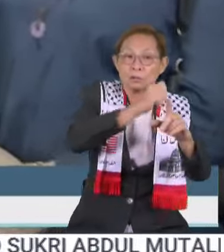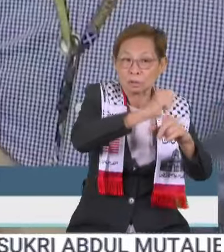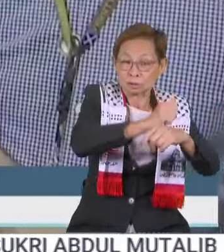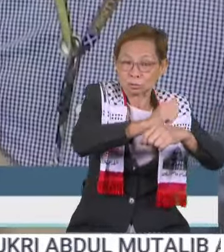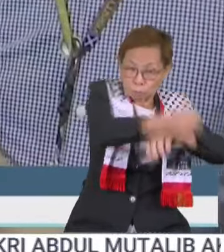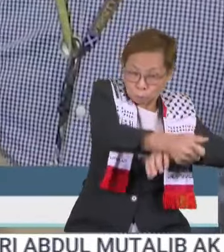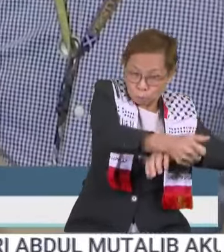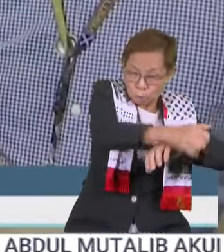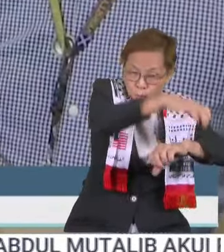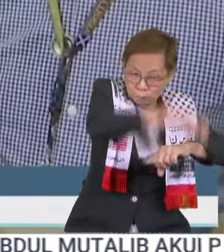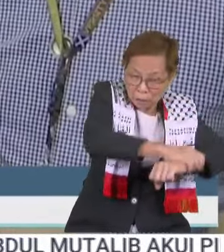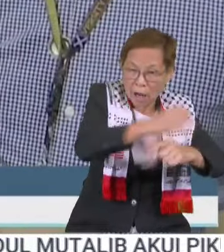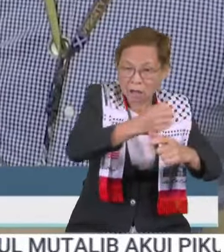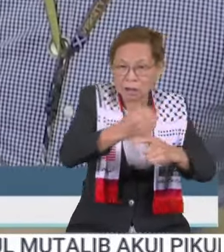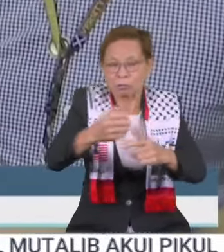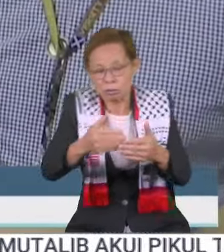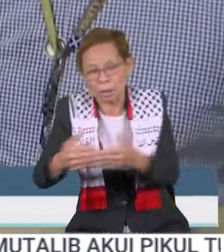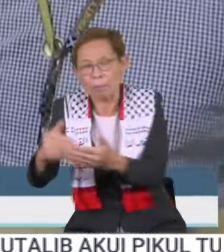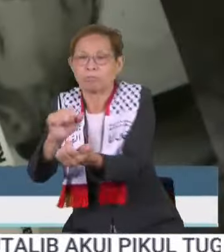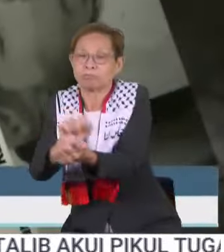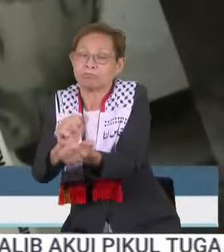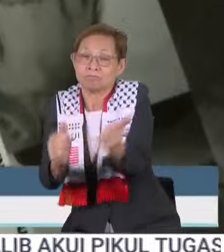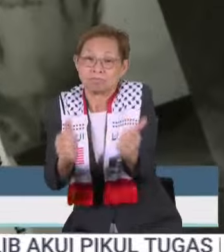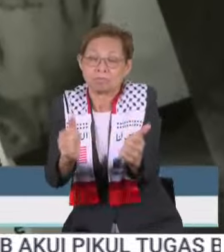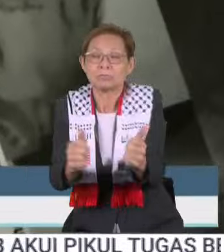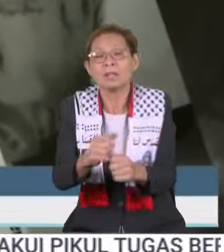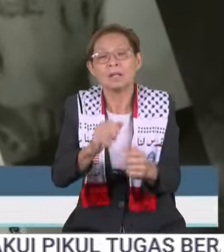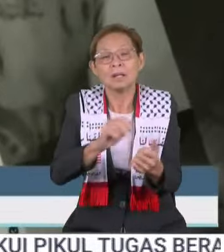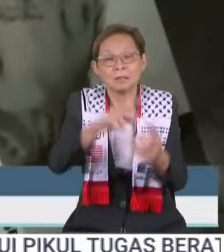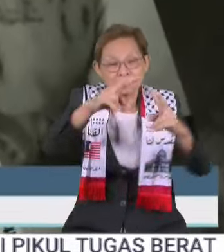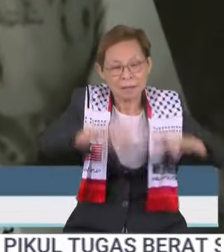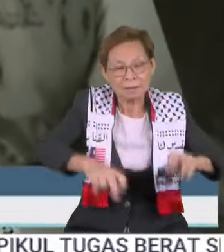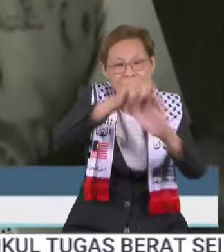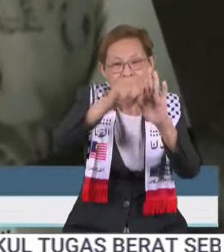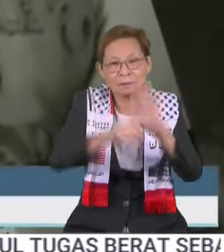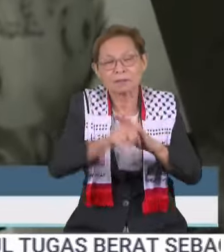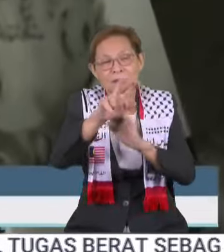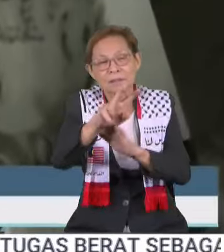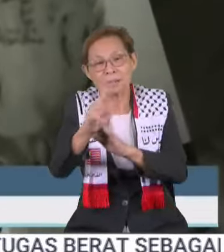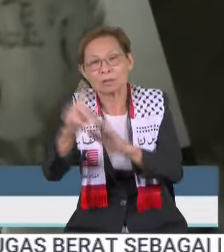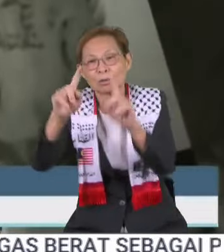ataupun disambung reman nantilah. Kes disiasat di bawah Seksyen